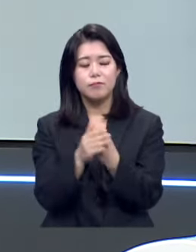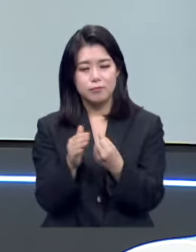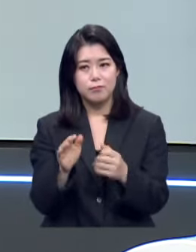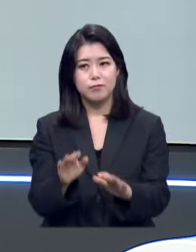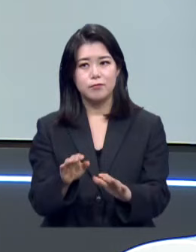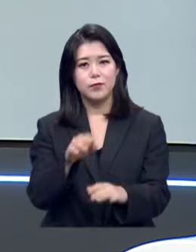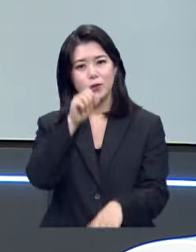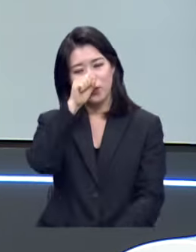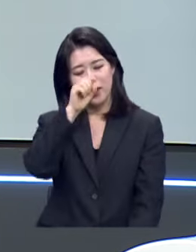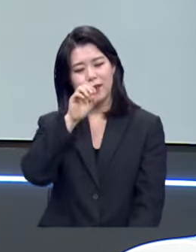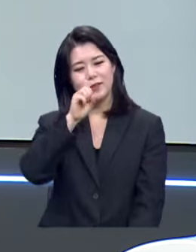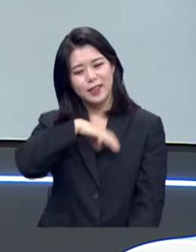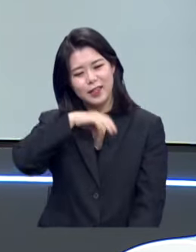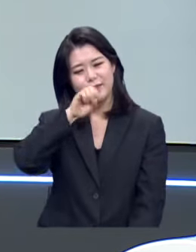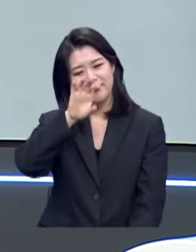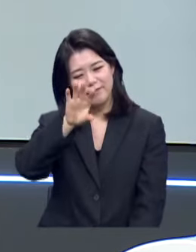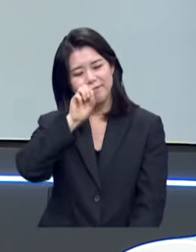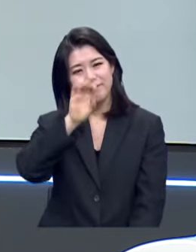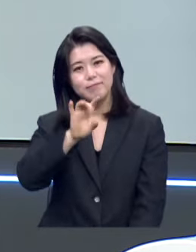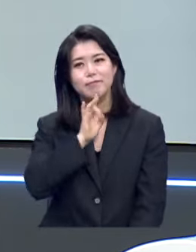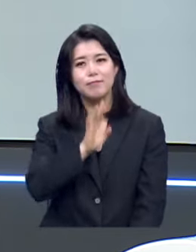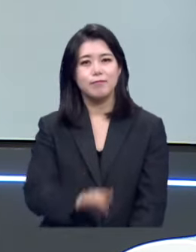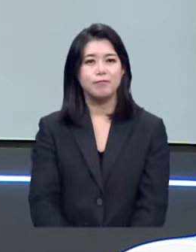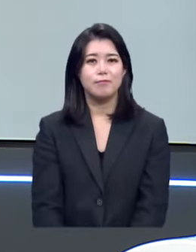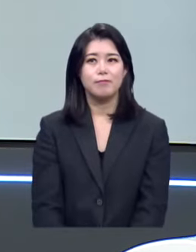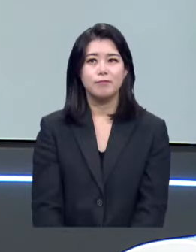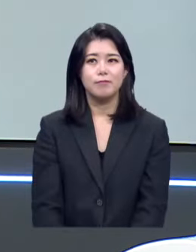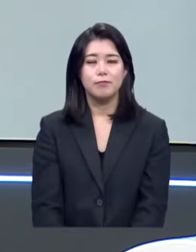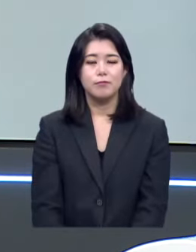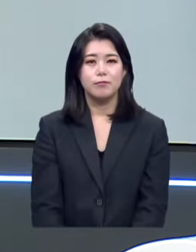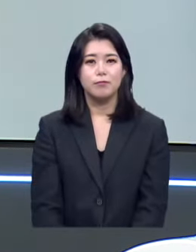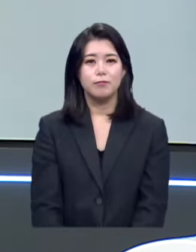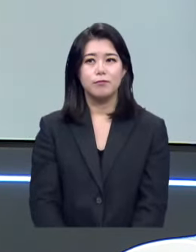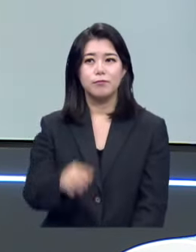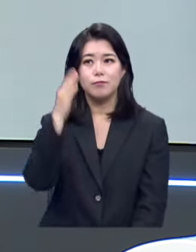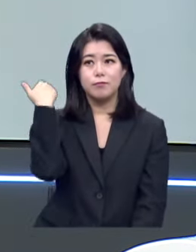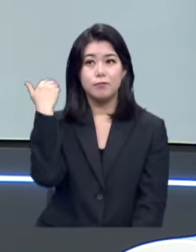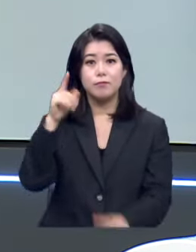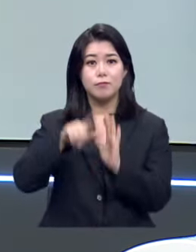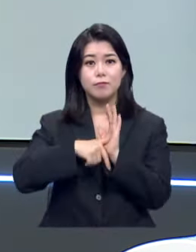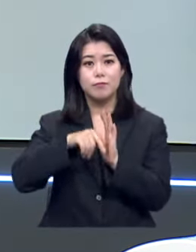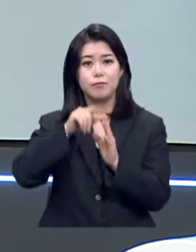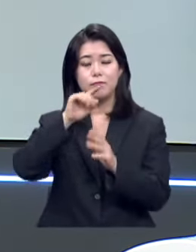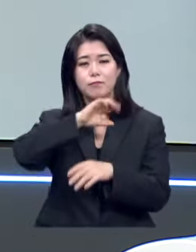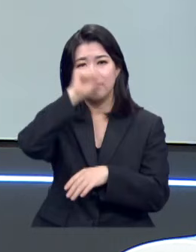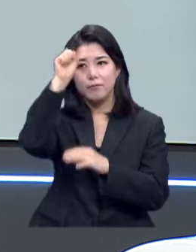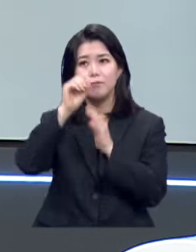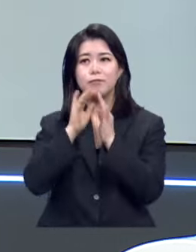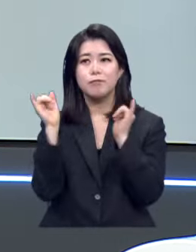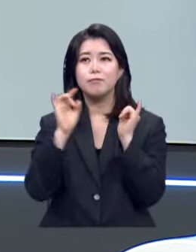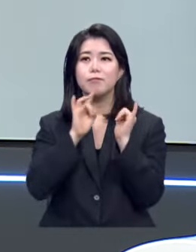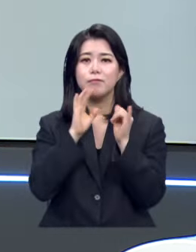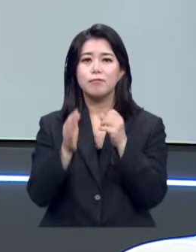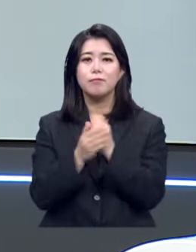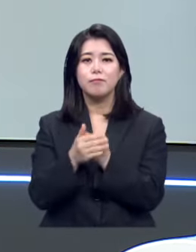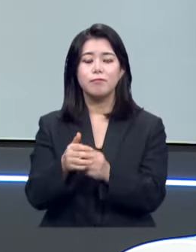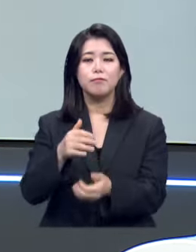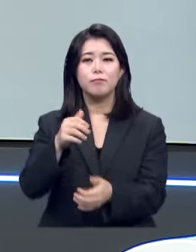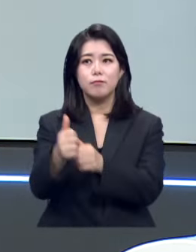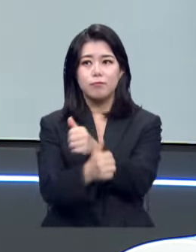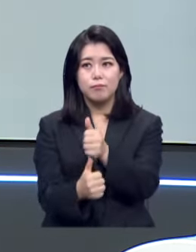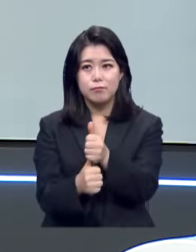하니까 좋게 얘기를 한 거다라고 얘기를 하면서 당시 윤성열 당선인 공간 이로부터 공천 보고를 받은 적도